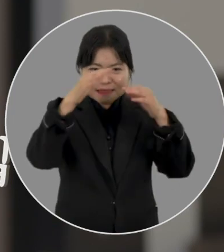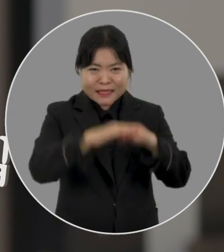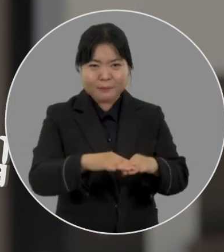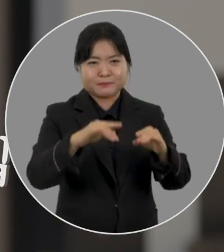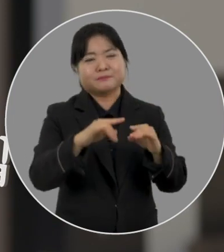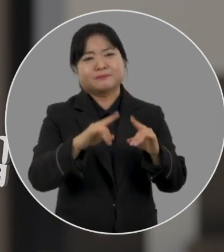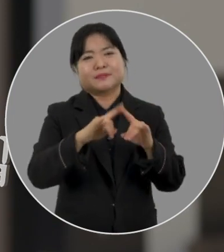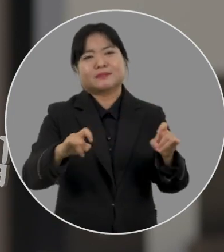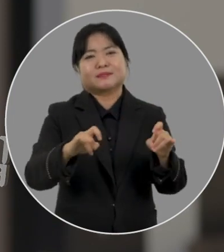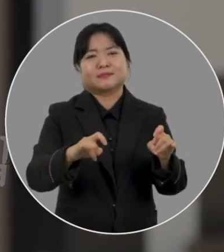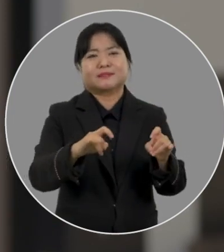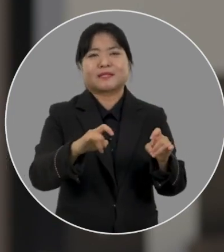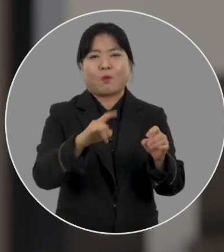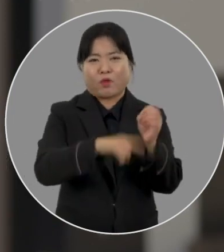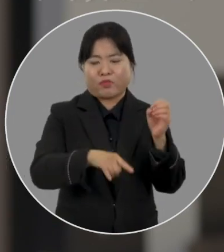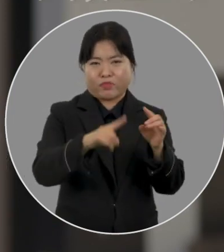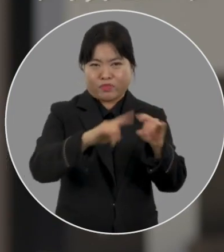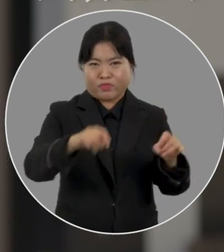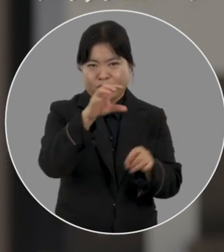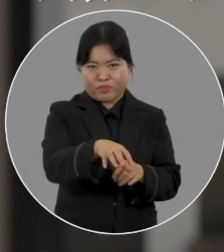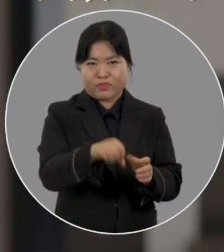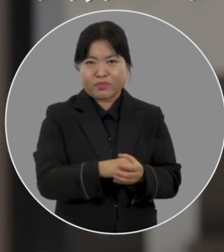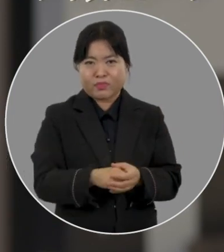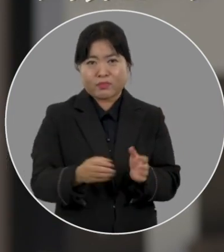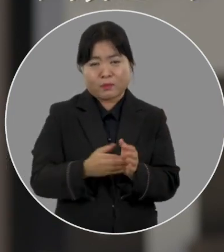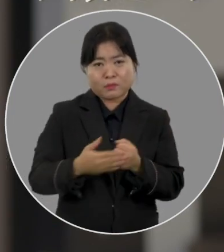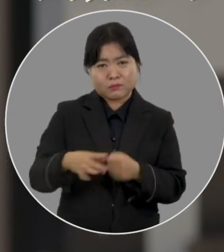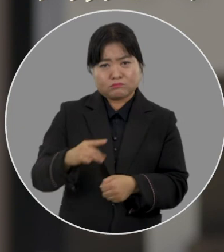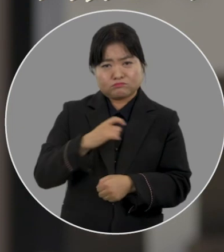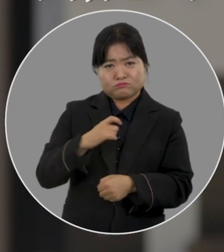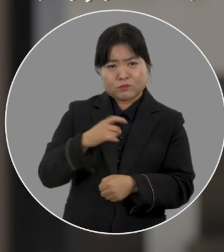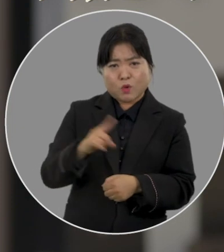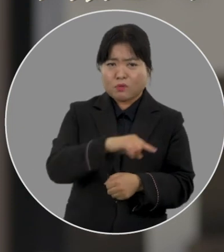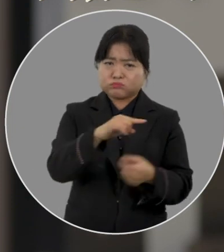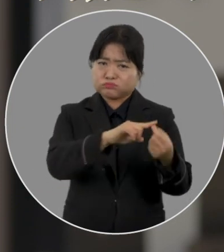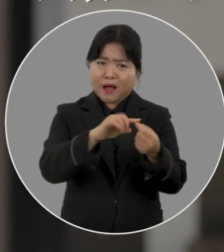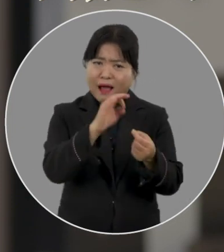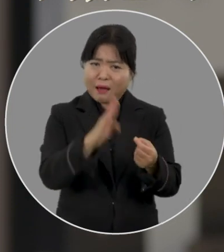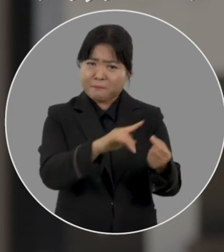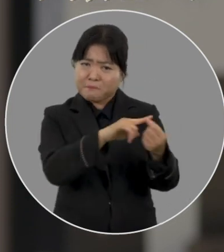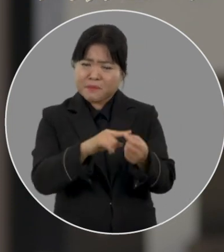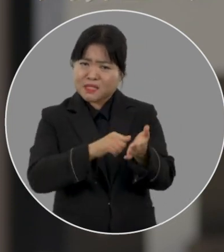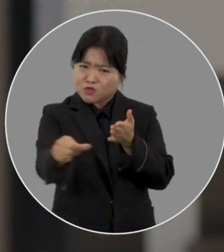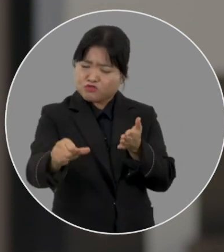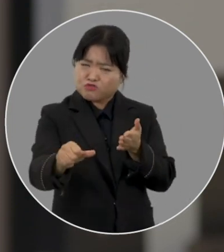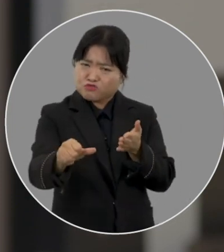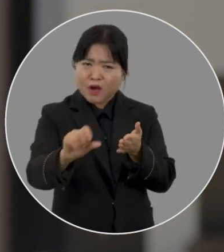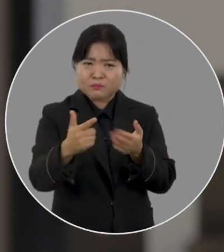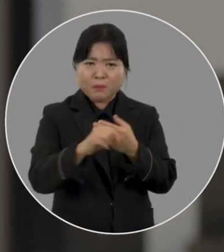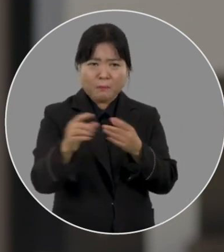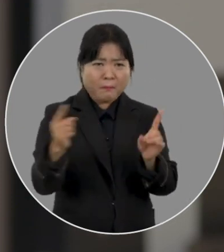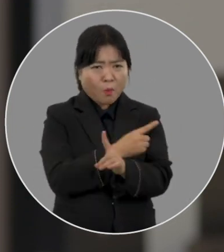자리입니다. 그래서 처음에는 이게 의아해서 지우려고 하고 기둥을 바꾸려고 했는데